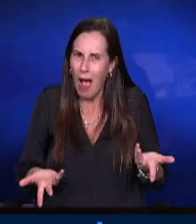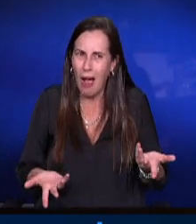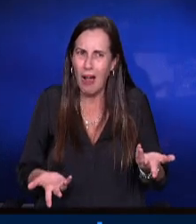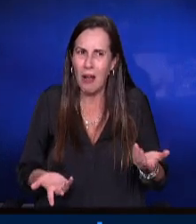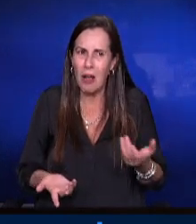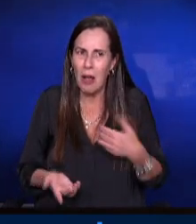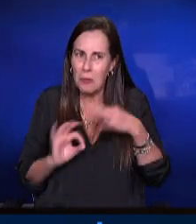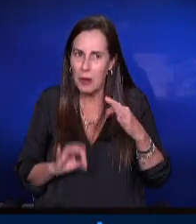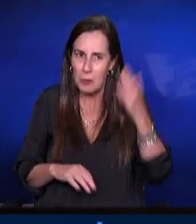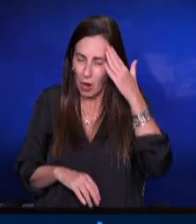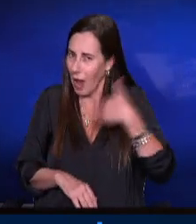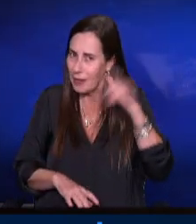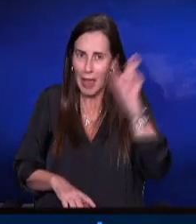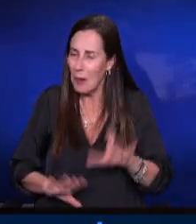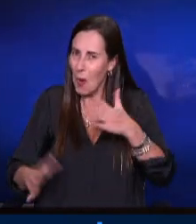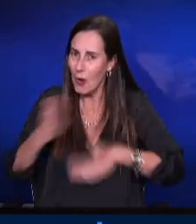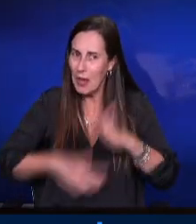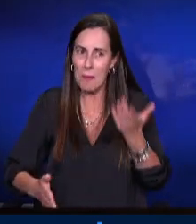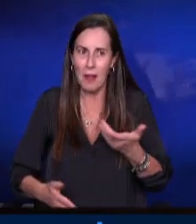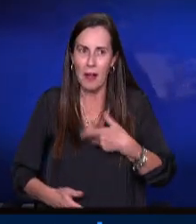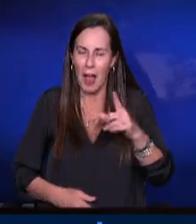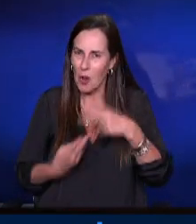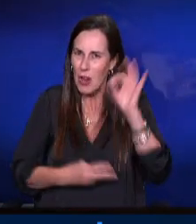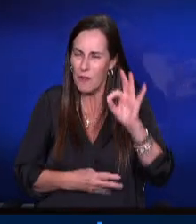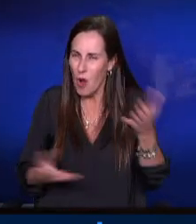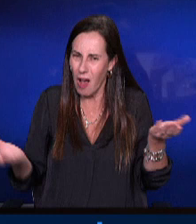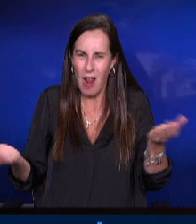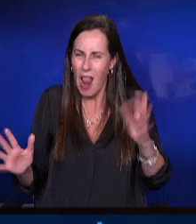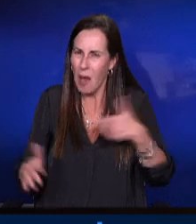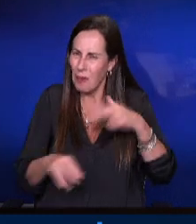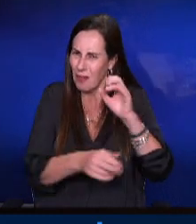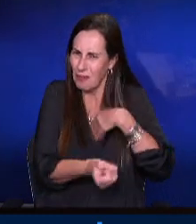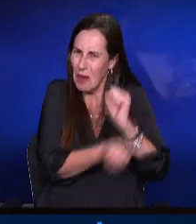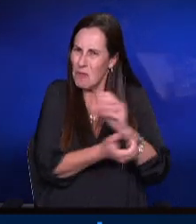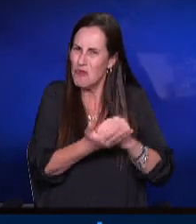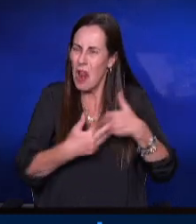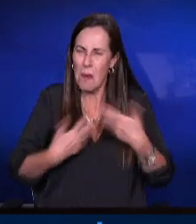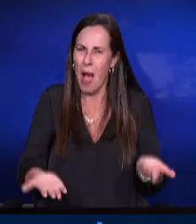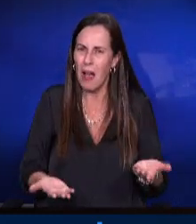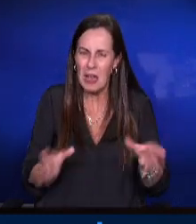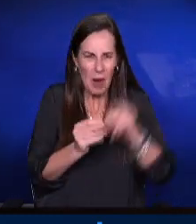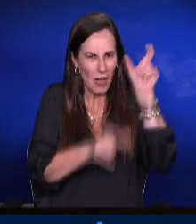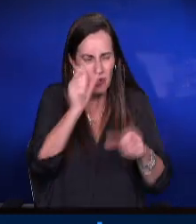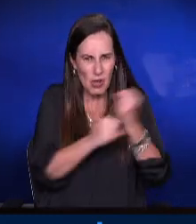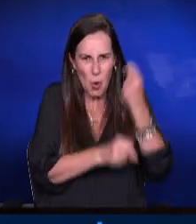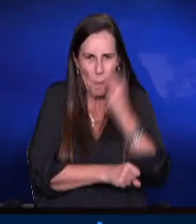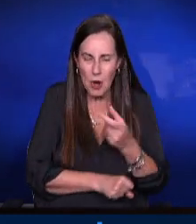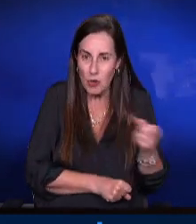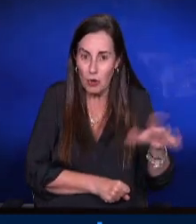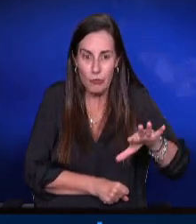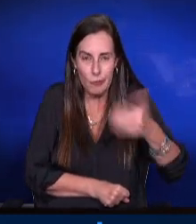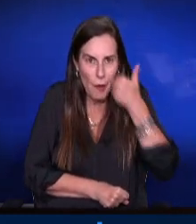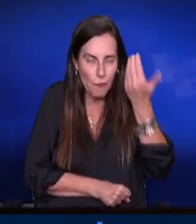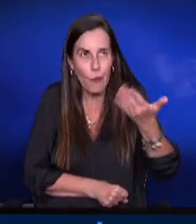אני באמת מי שמכיר אותי יודע שאני אדם מאוד נחמד, כאילו אני לא יכול לפגוע בזבוב, למה שאני יושב בתא מעצר עם אנשים שעשו פשעים, שבוגרים